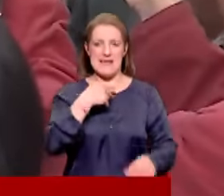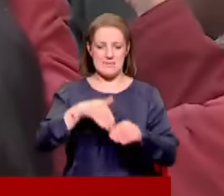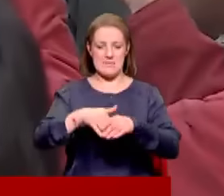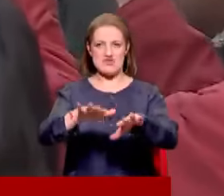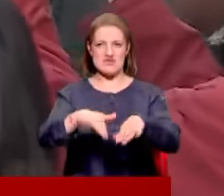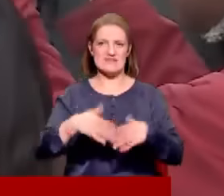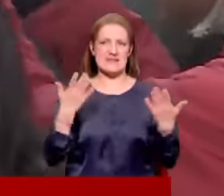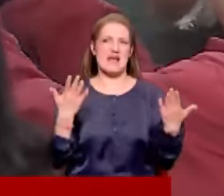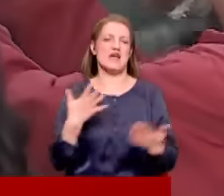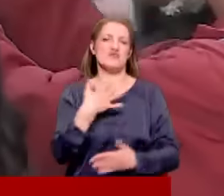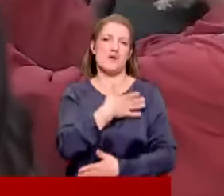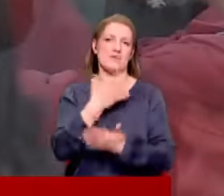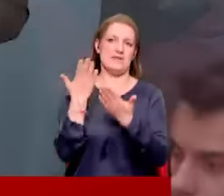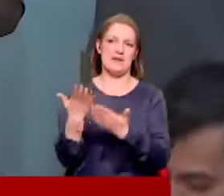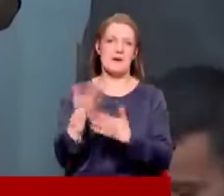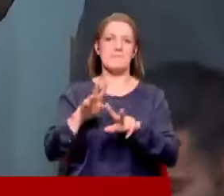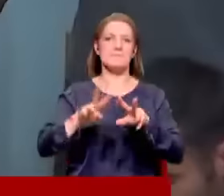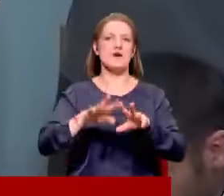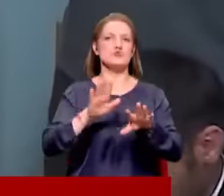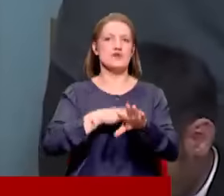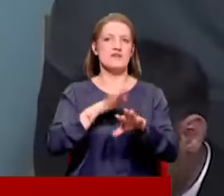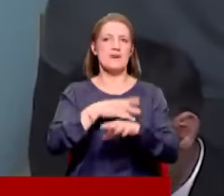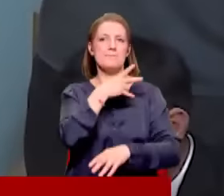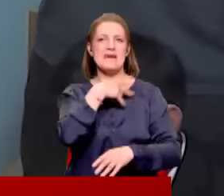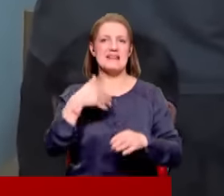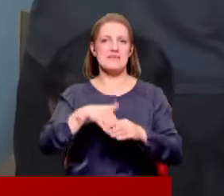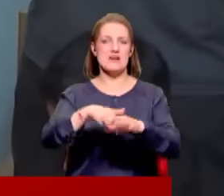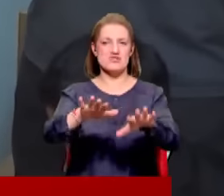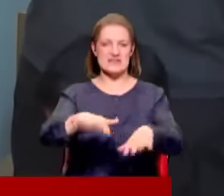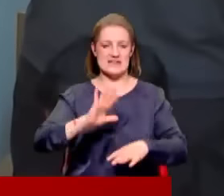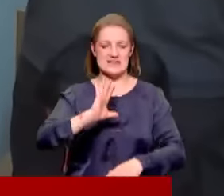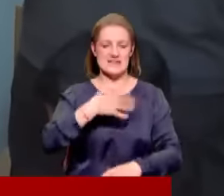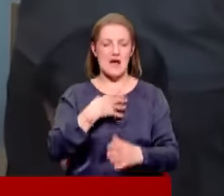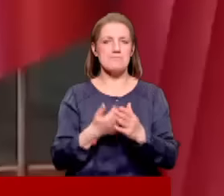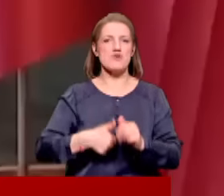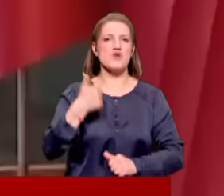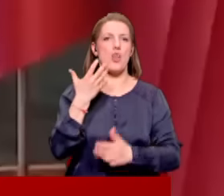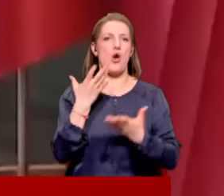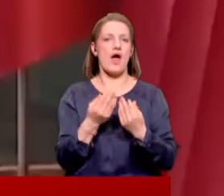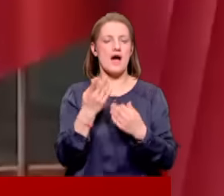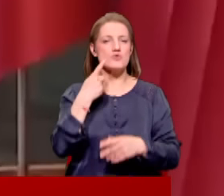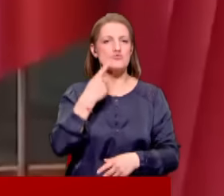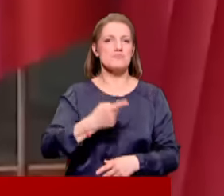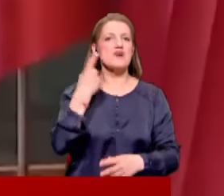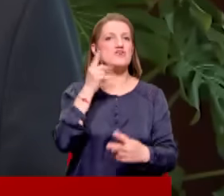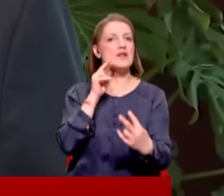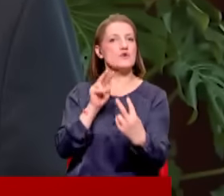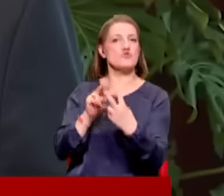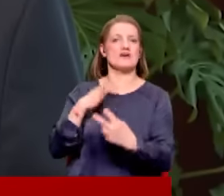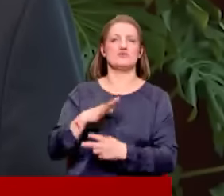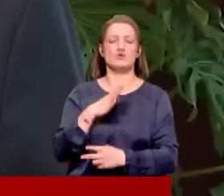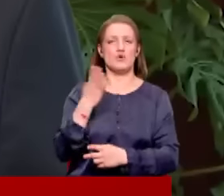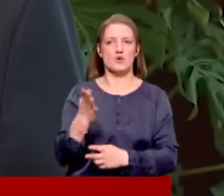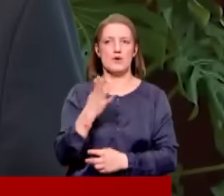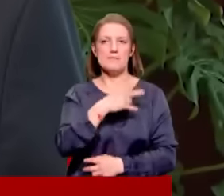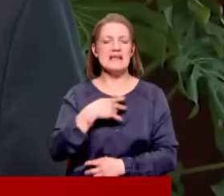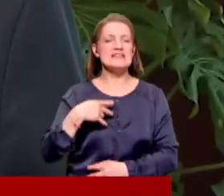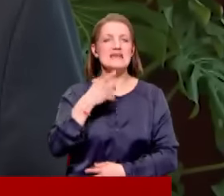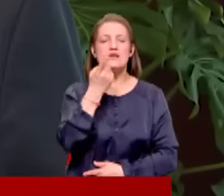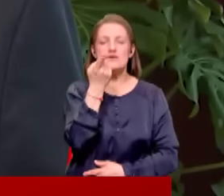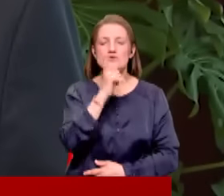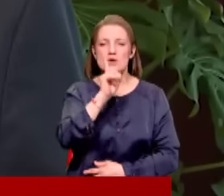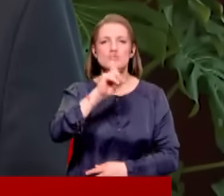meclisi artık CHP'de. Mansur Yavaş belediye meclisine de sahip başkan olarak Cumhurbaşkanı ile görüşecek. Belediyenin %100 haklı